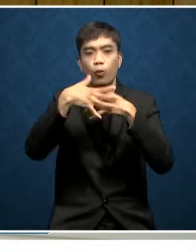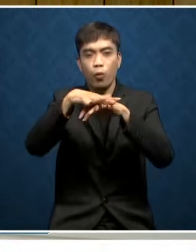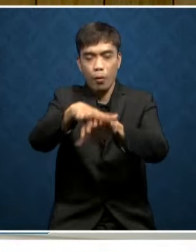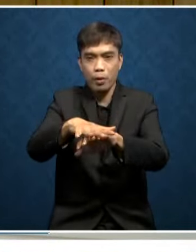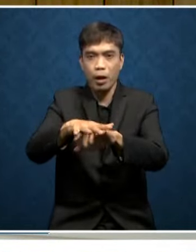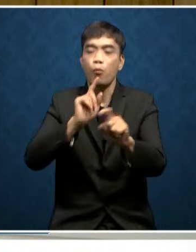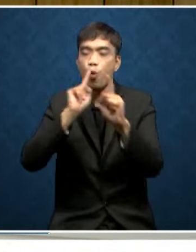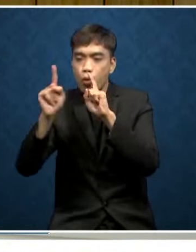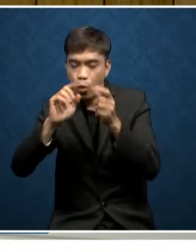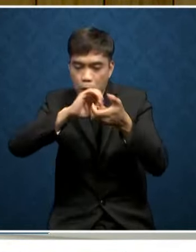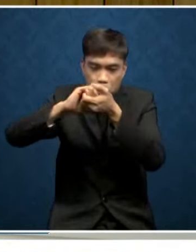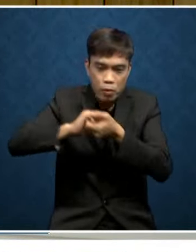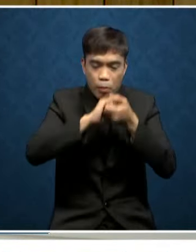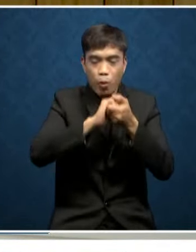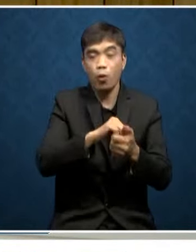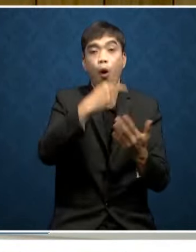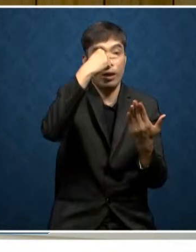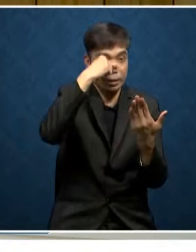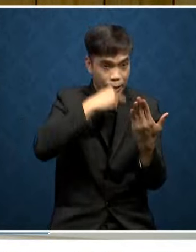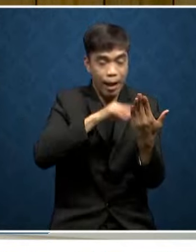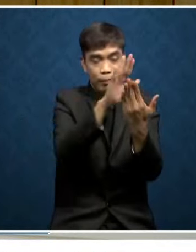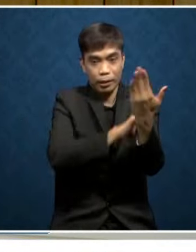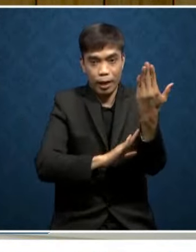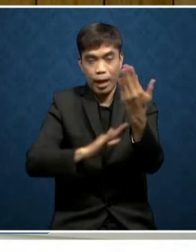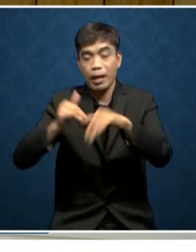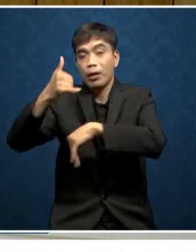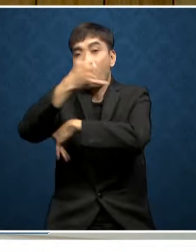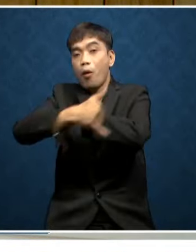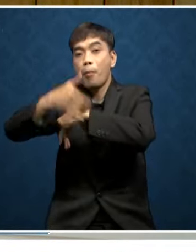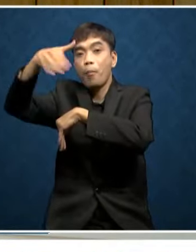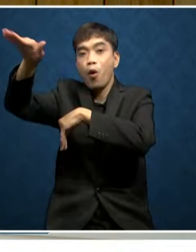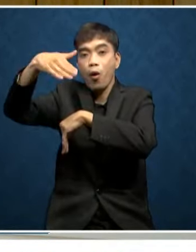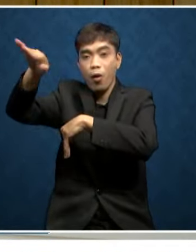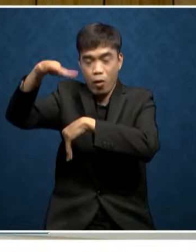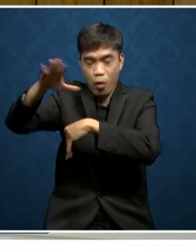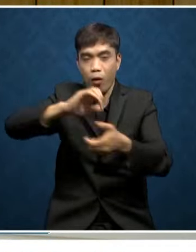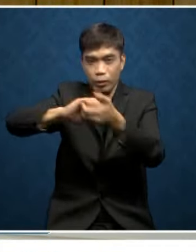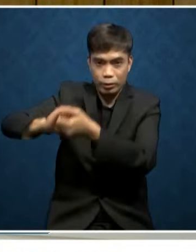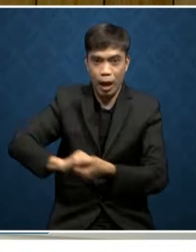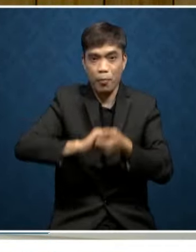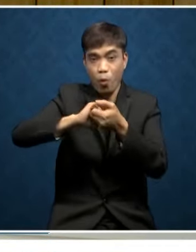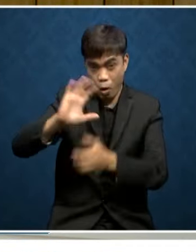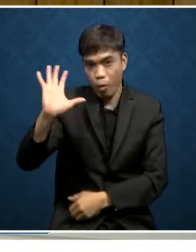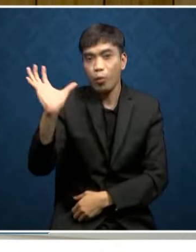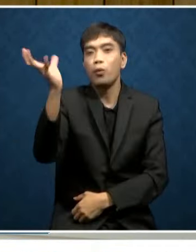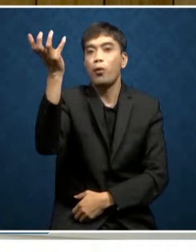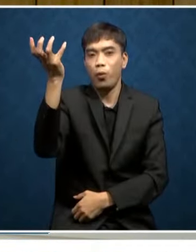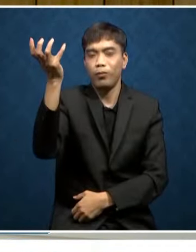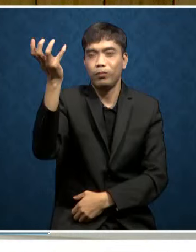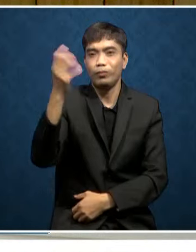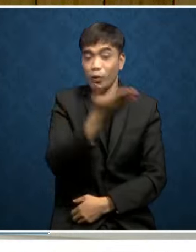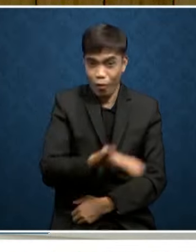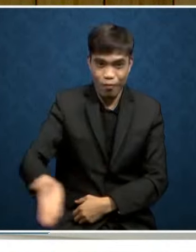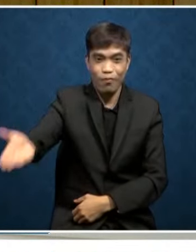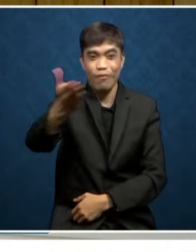านการทำงานระหว่างรัฐสภาไทยกับรัฐสภาในระดับภูมิภาคและระดับโลกดังที่ทุกท่านท